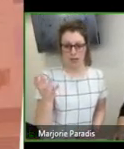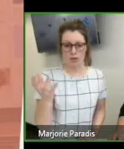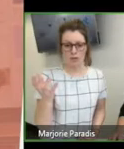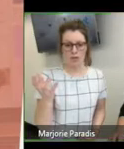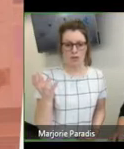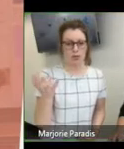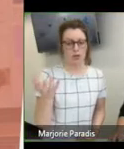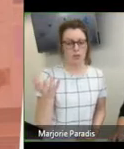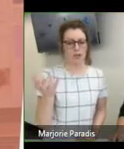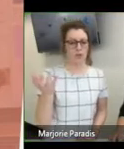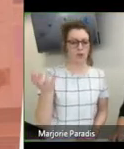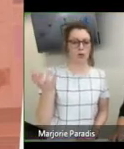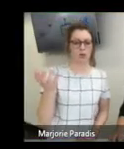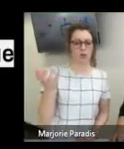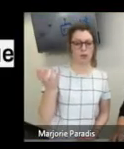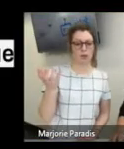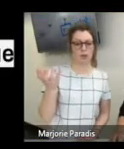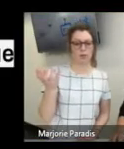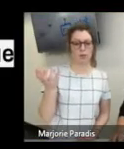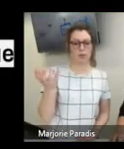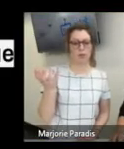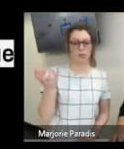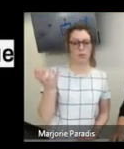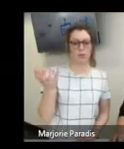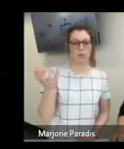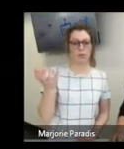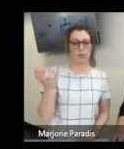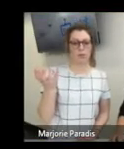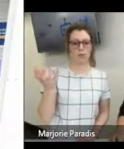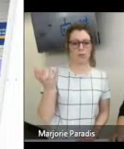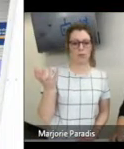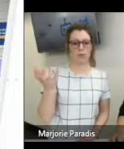Ça a comme avancé tout ça, c'est pas grave, on va reculer.